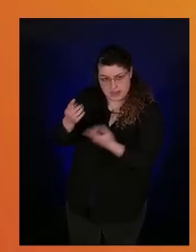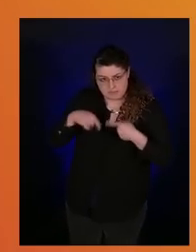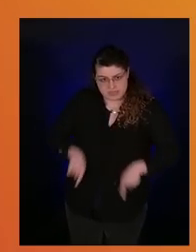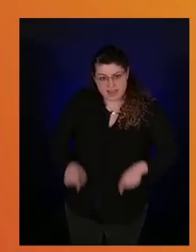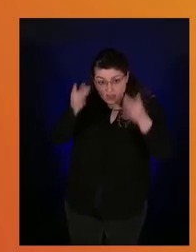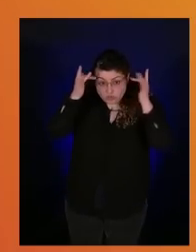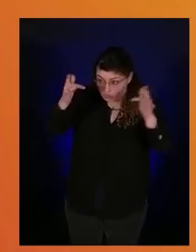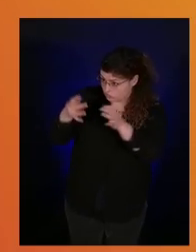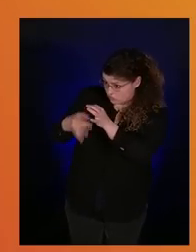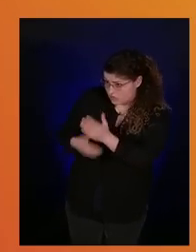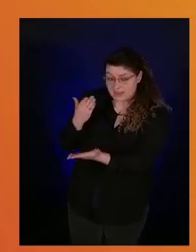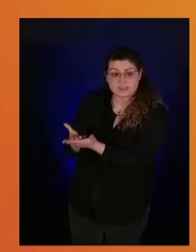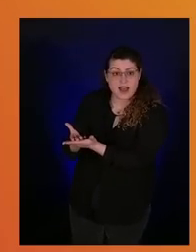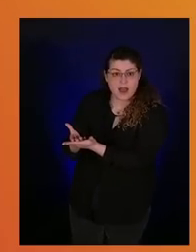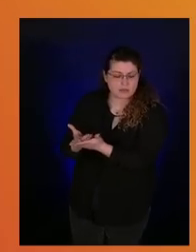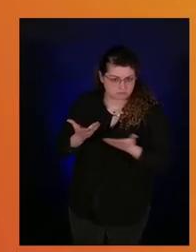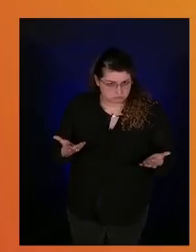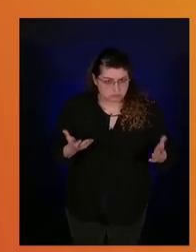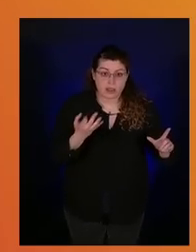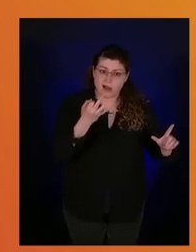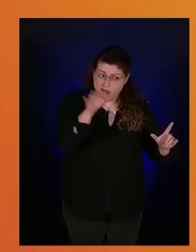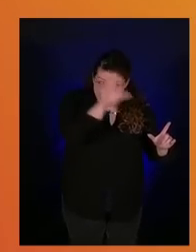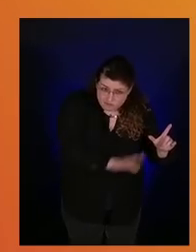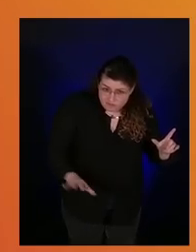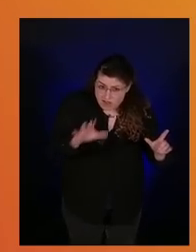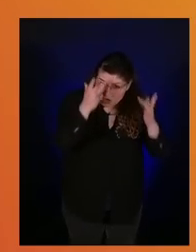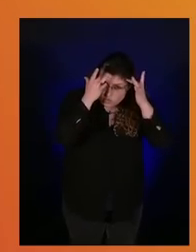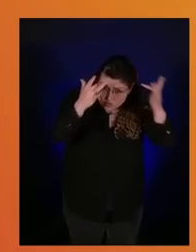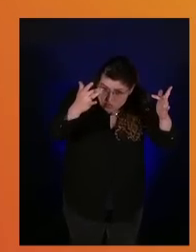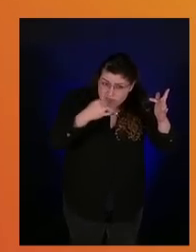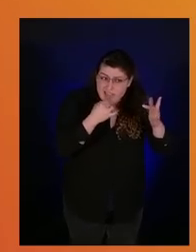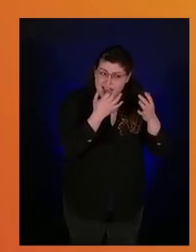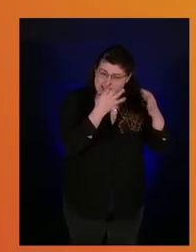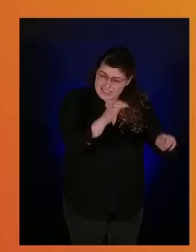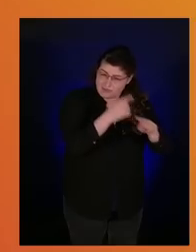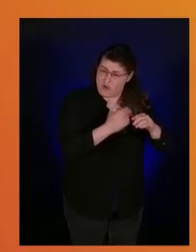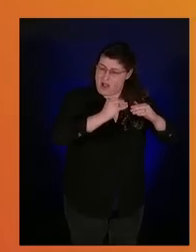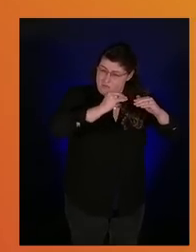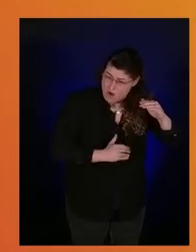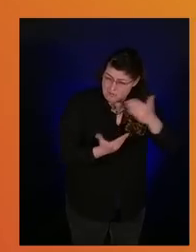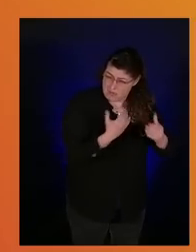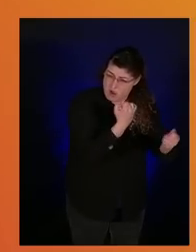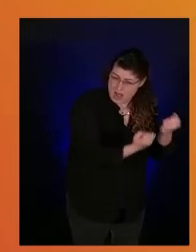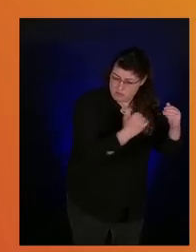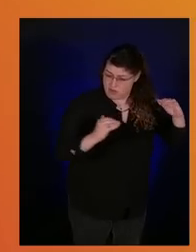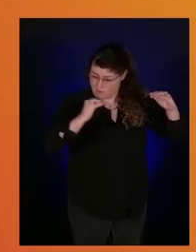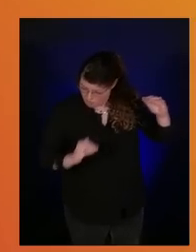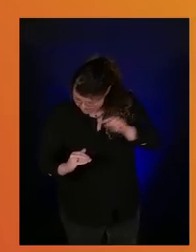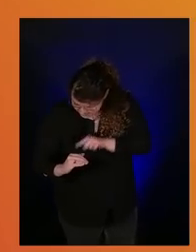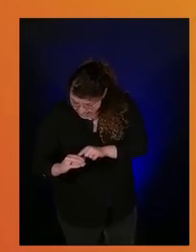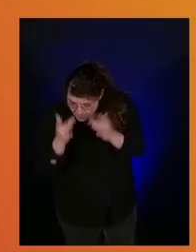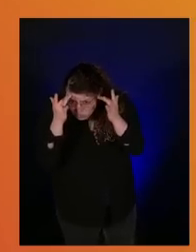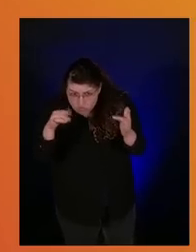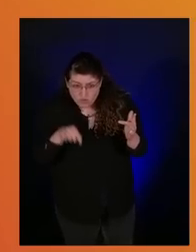Culture. Dans un pays où la culture compte 10 fois moins que la pub, la culture est alors